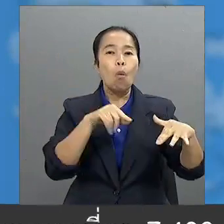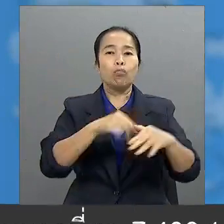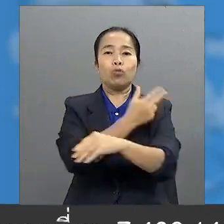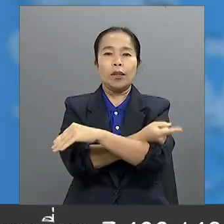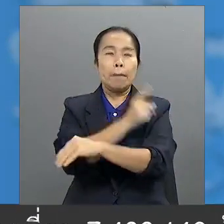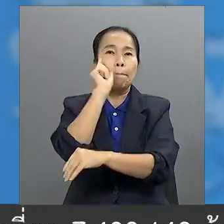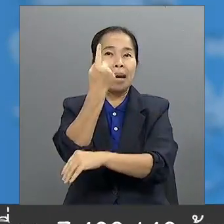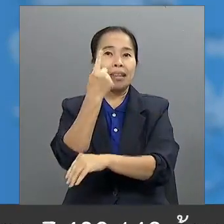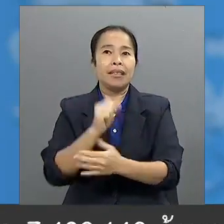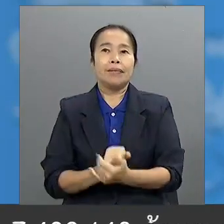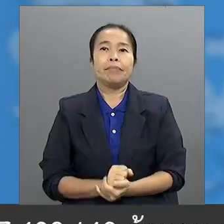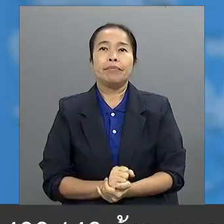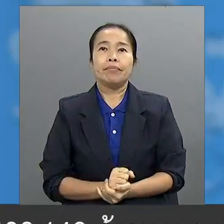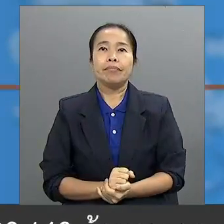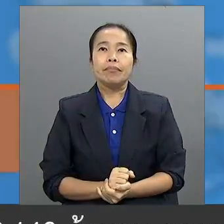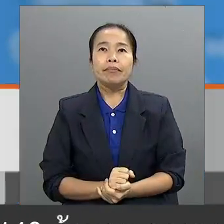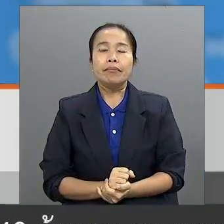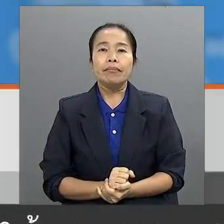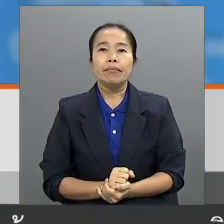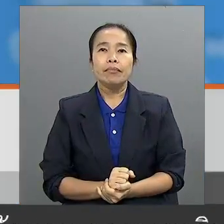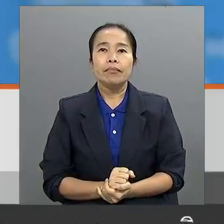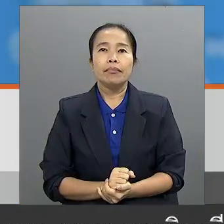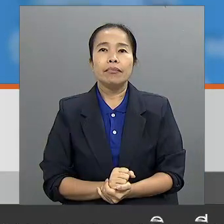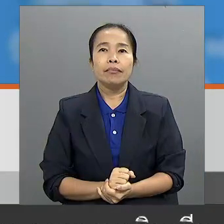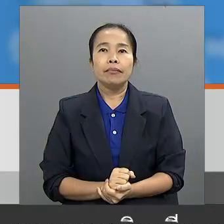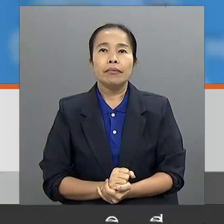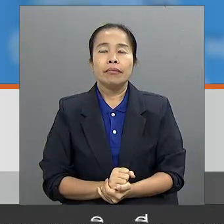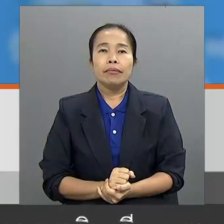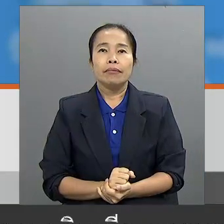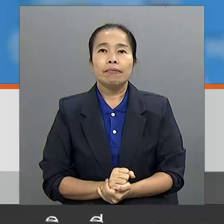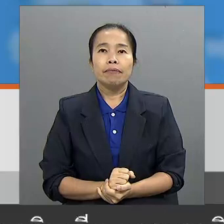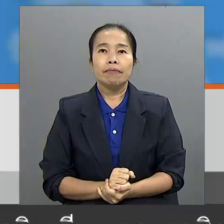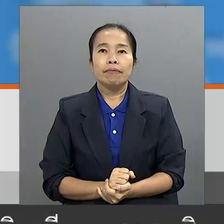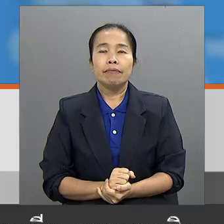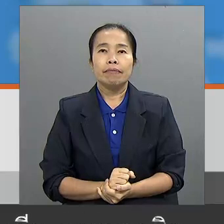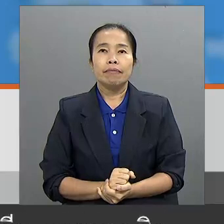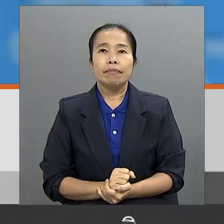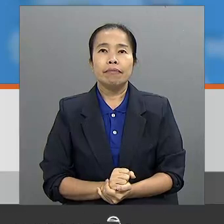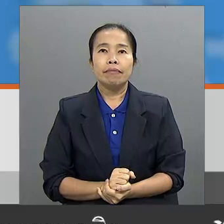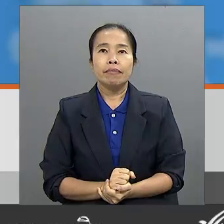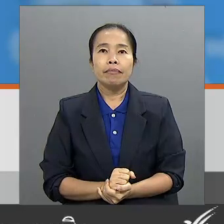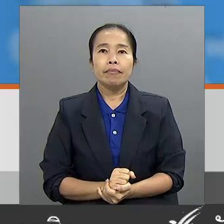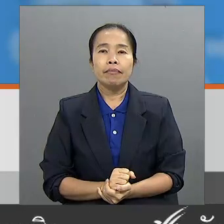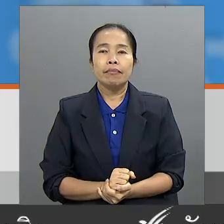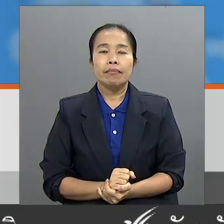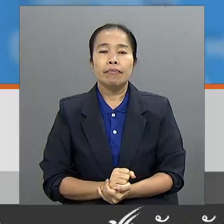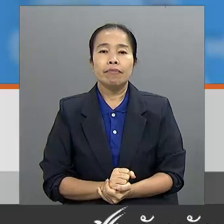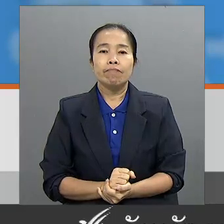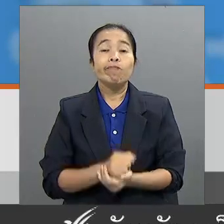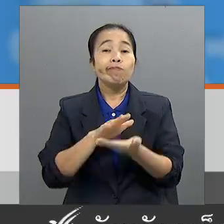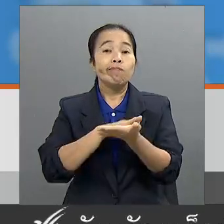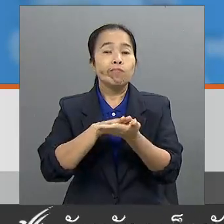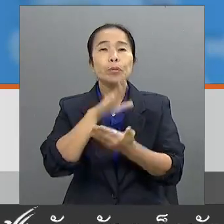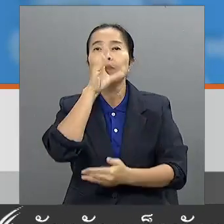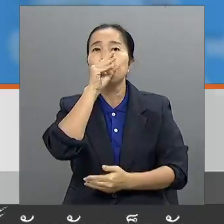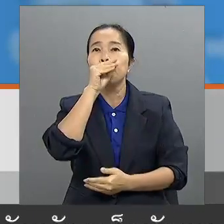you about because we just started a new villa project in Thalang early this year we pretty much stopped it